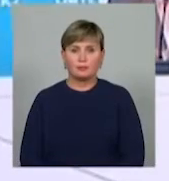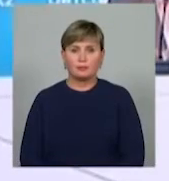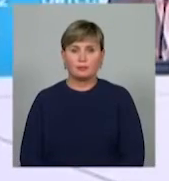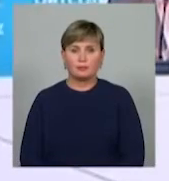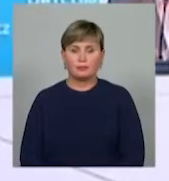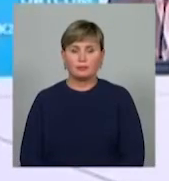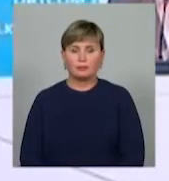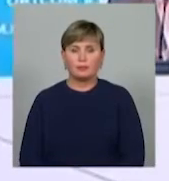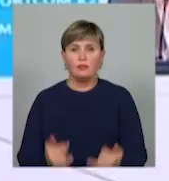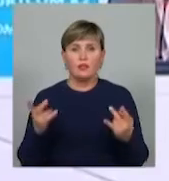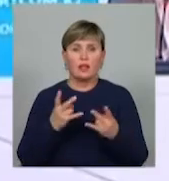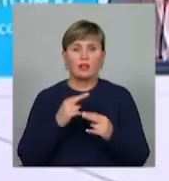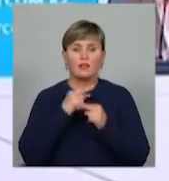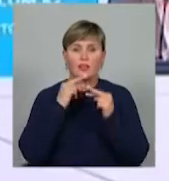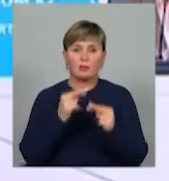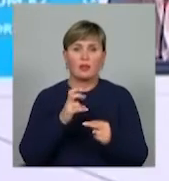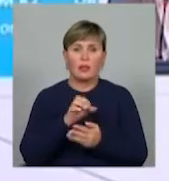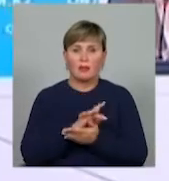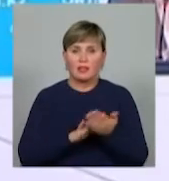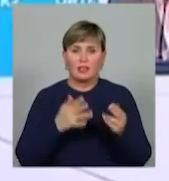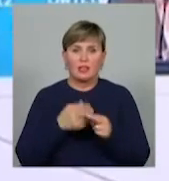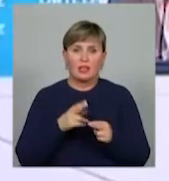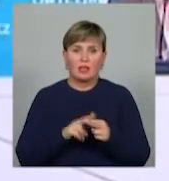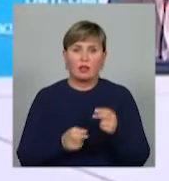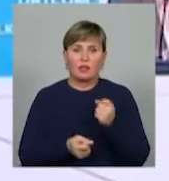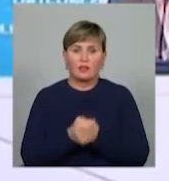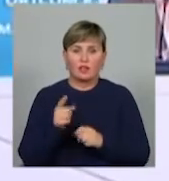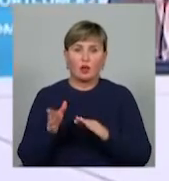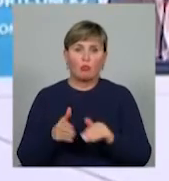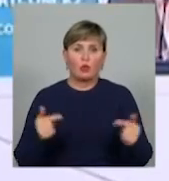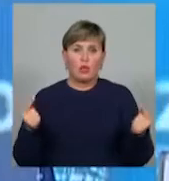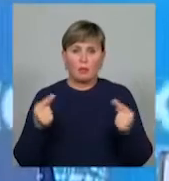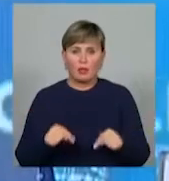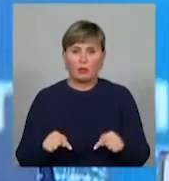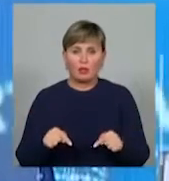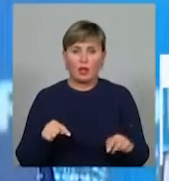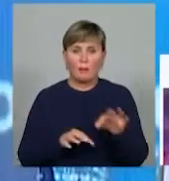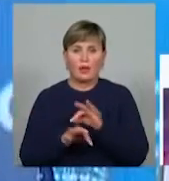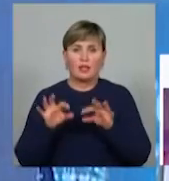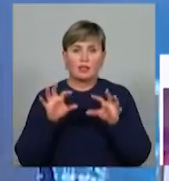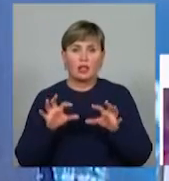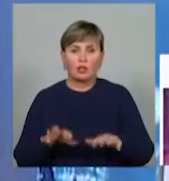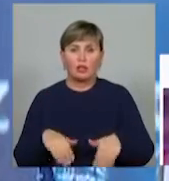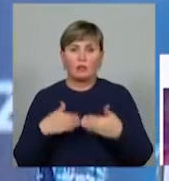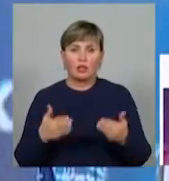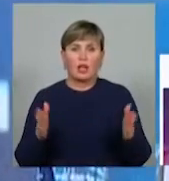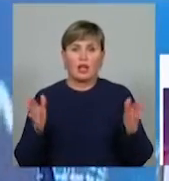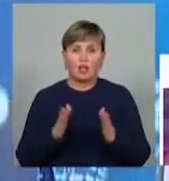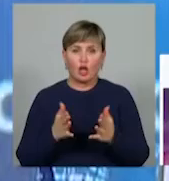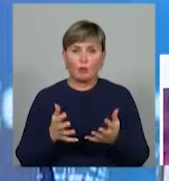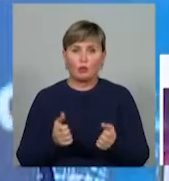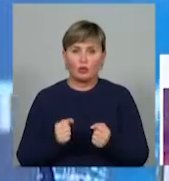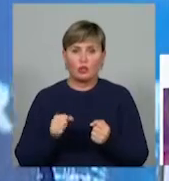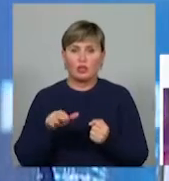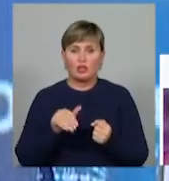stroll а надо обратить внимание на последствия которые возникают после банкротства проектом закона предлагается ограничить получении